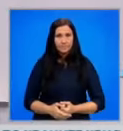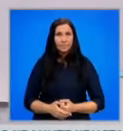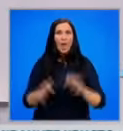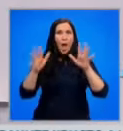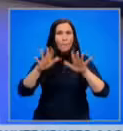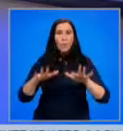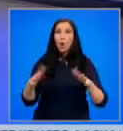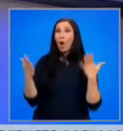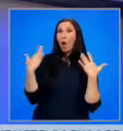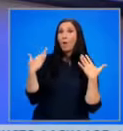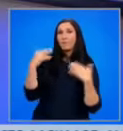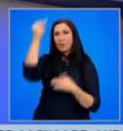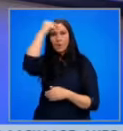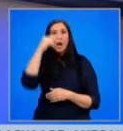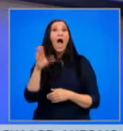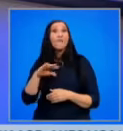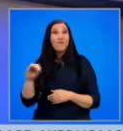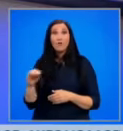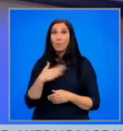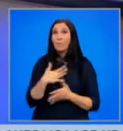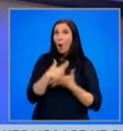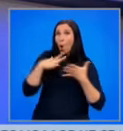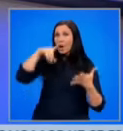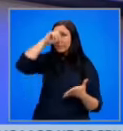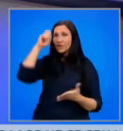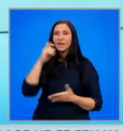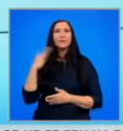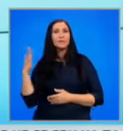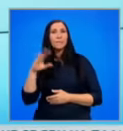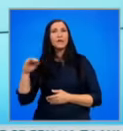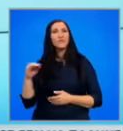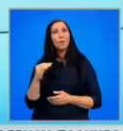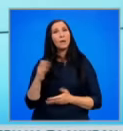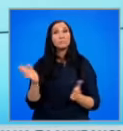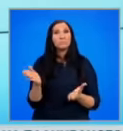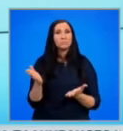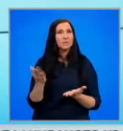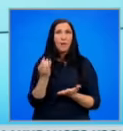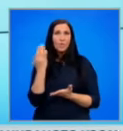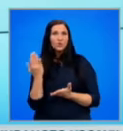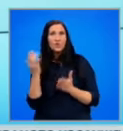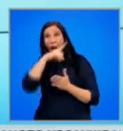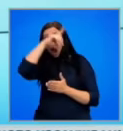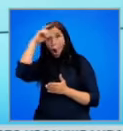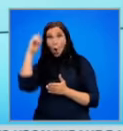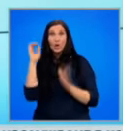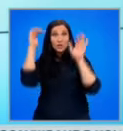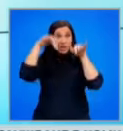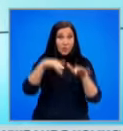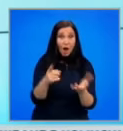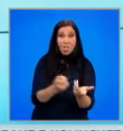Порой и хлад у нас, а в Европа вече настъпват големи жеги. Да, в Западна Европа настъпва най-горещата вълна от няколко